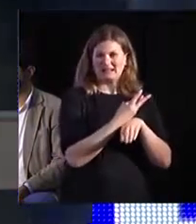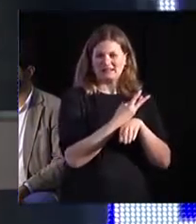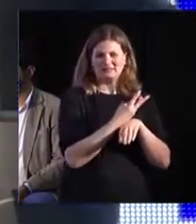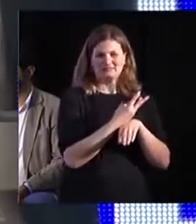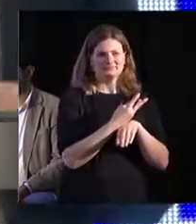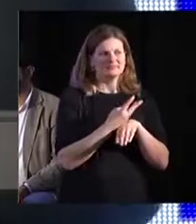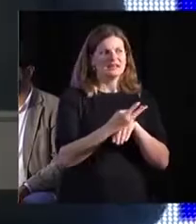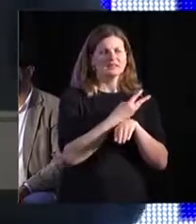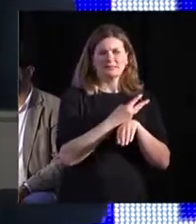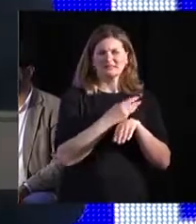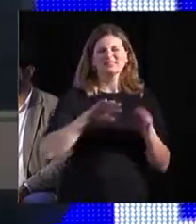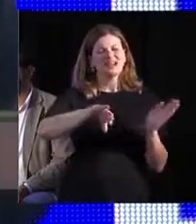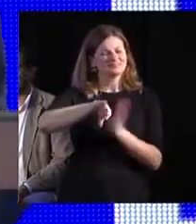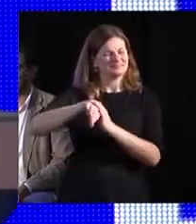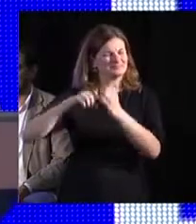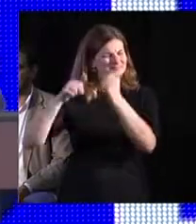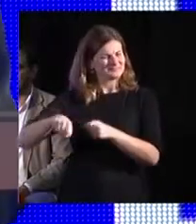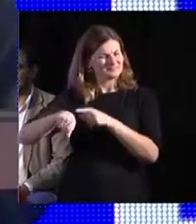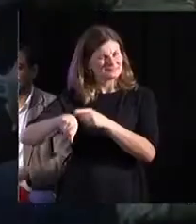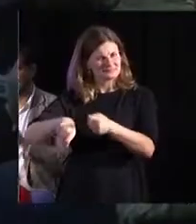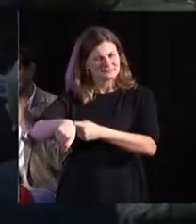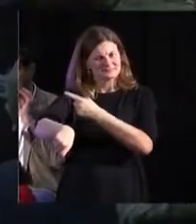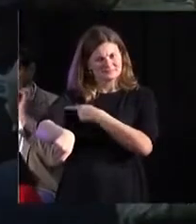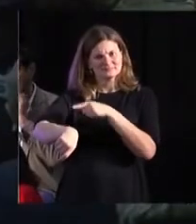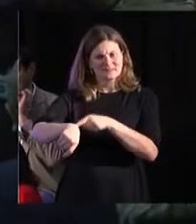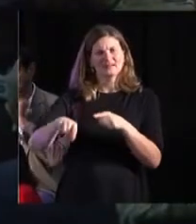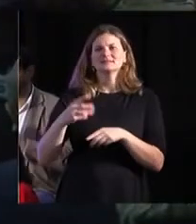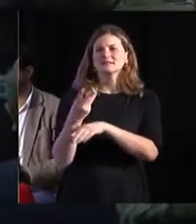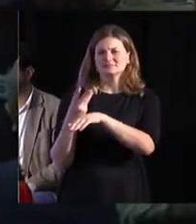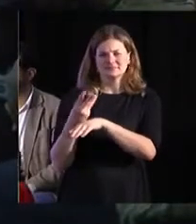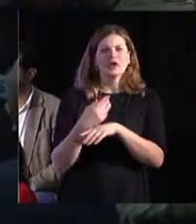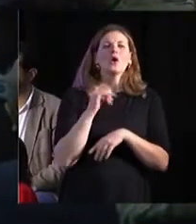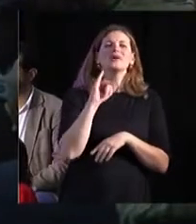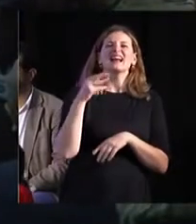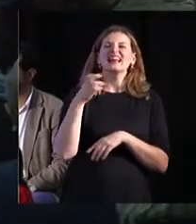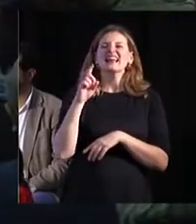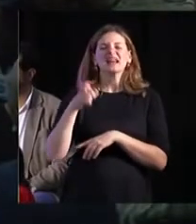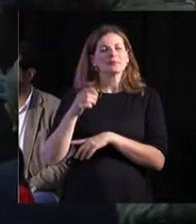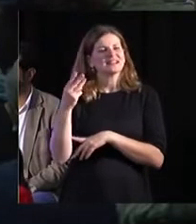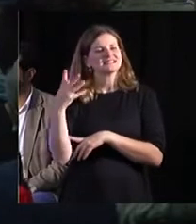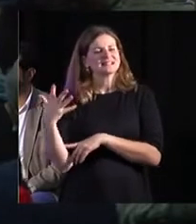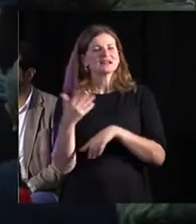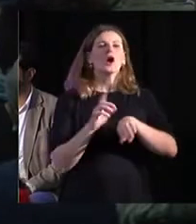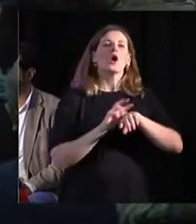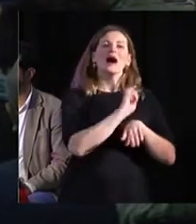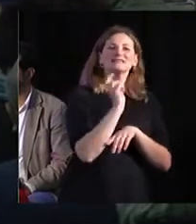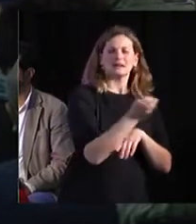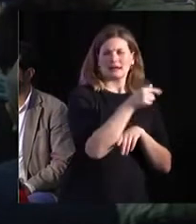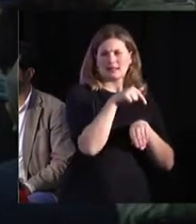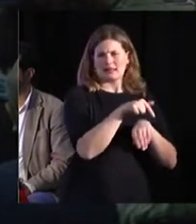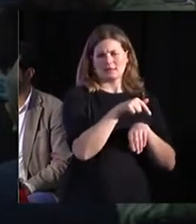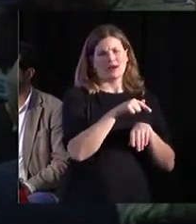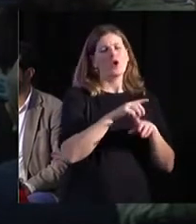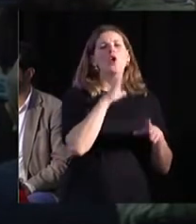Colón, de l'extrema dreta, l'alternativa de la gran coalició de l'IBEX 35 i l'alternativa d'un govern de canvi